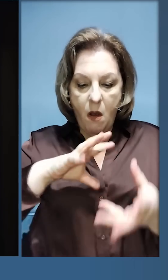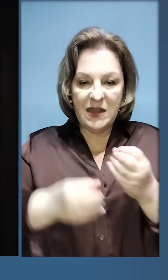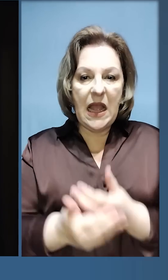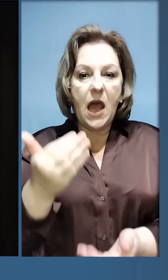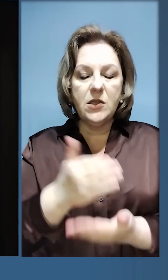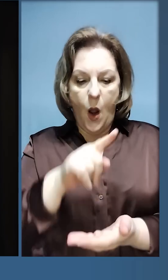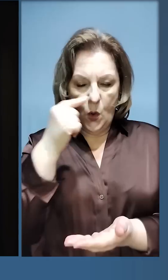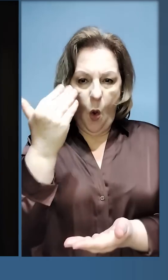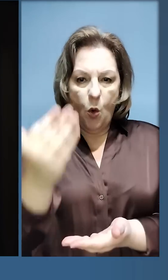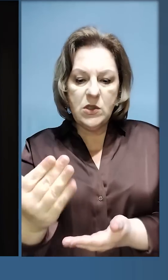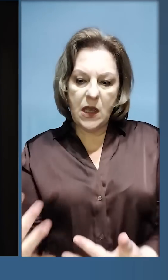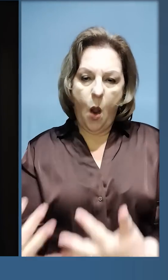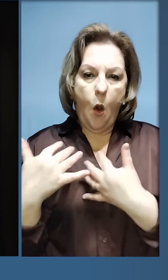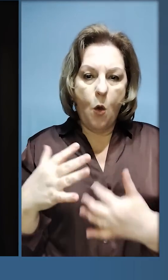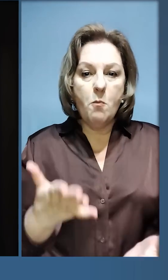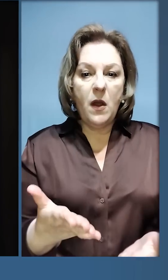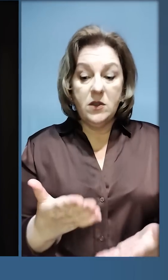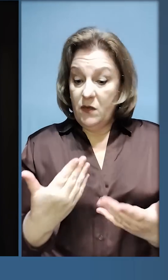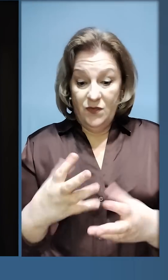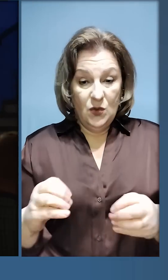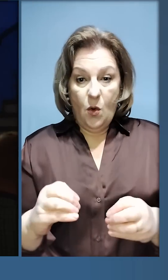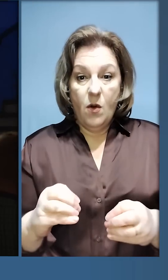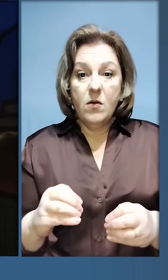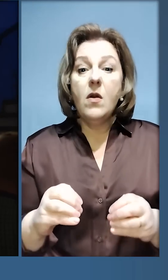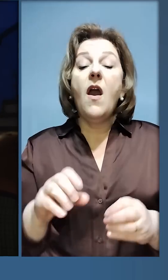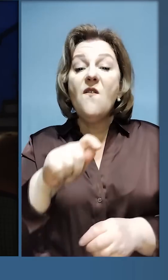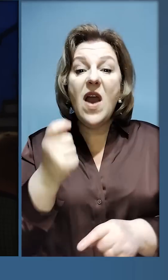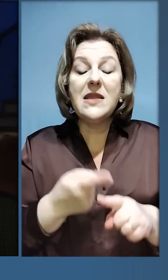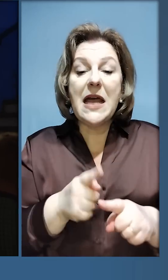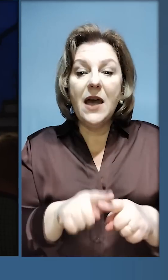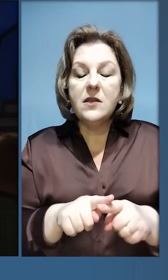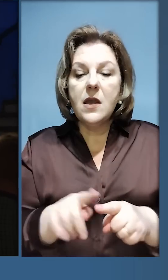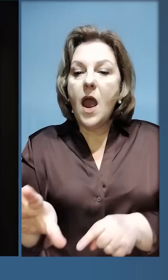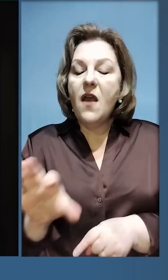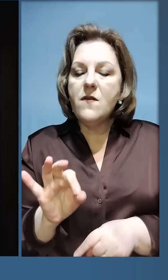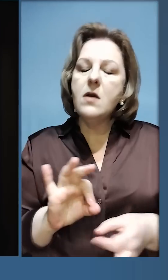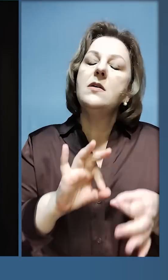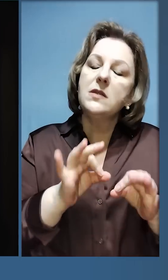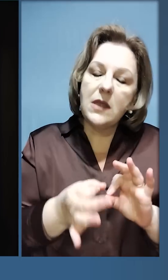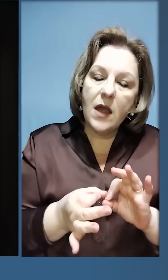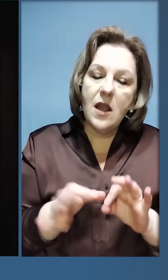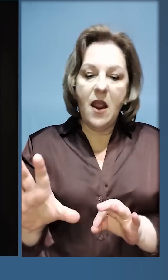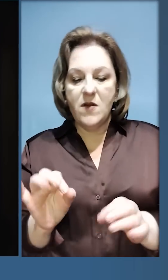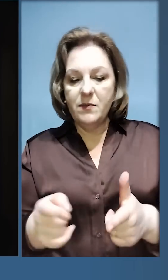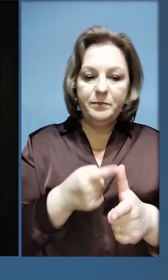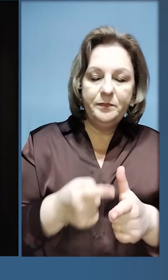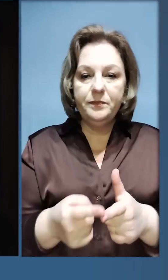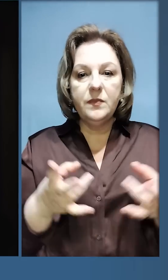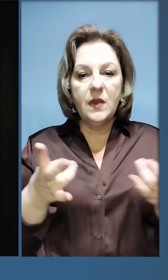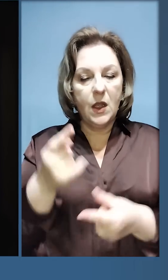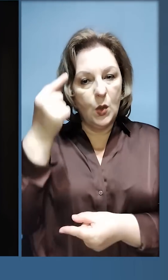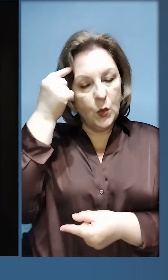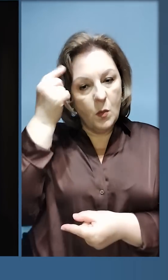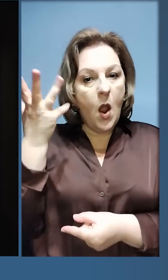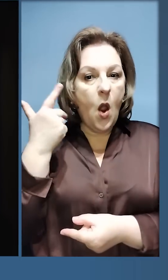ці бачили наслідки російської окупації. Ось і все. Війна – це вибір. І це складний вибір, тому